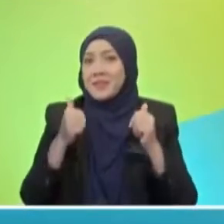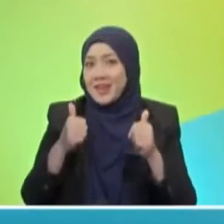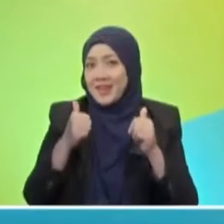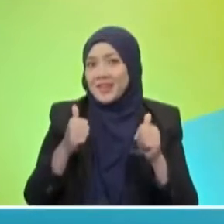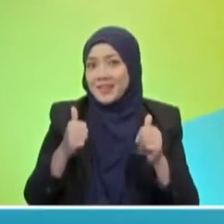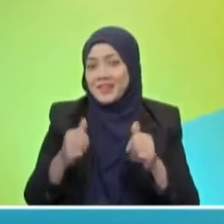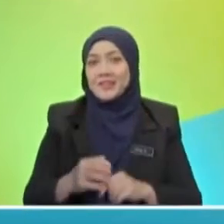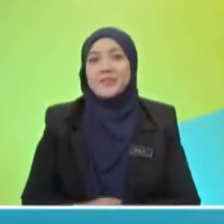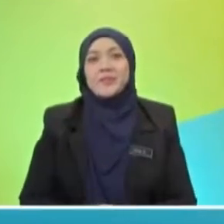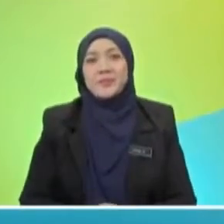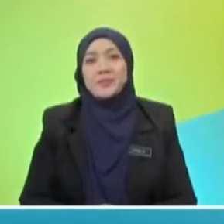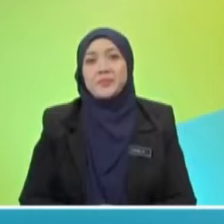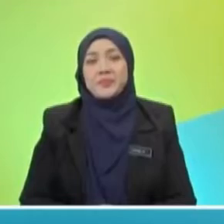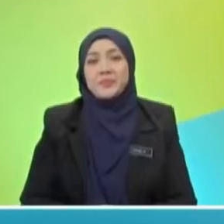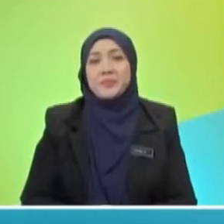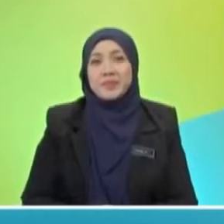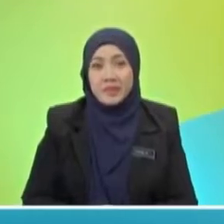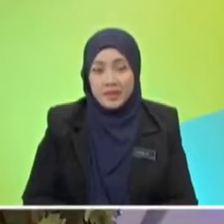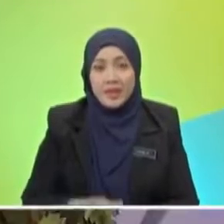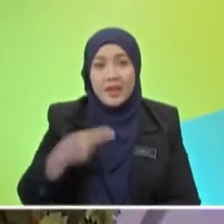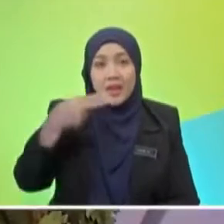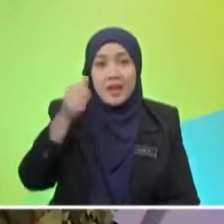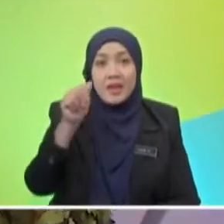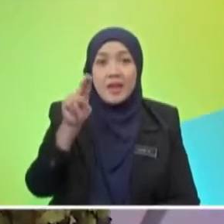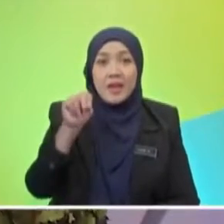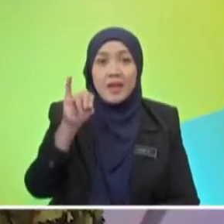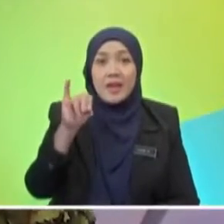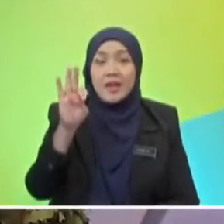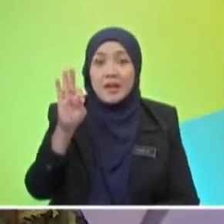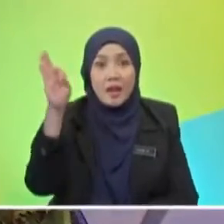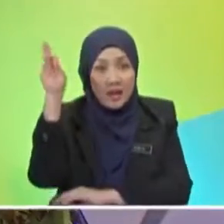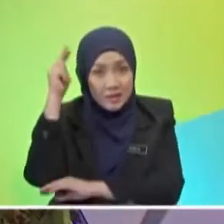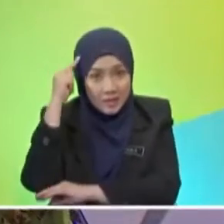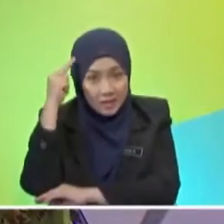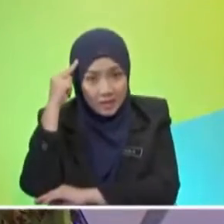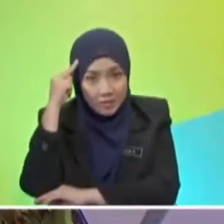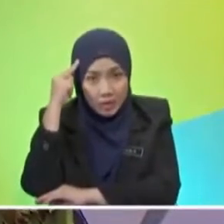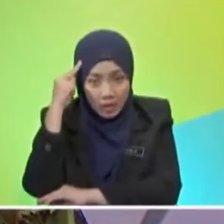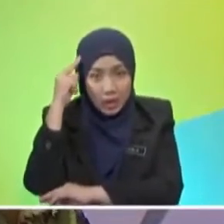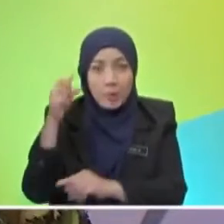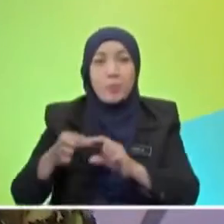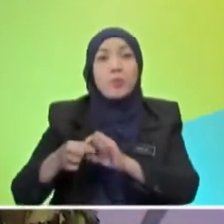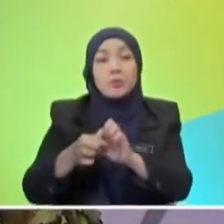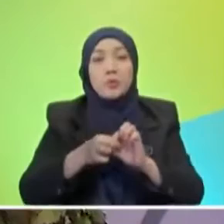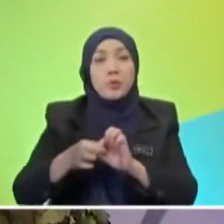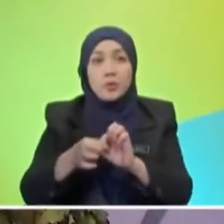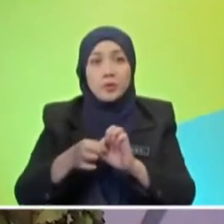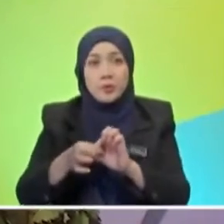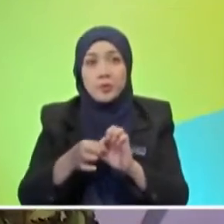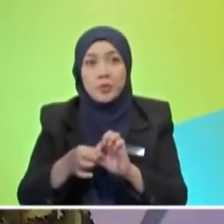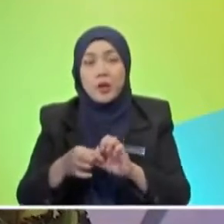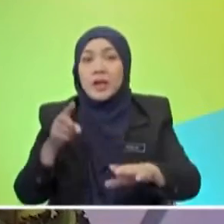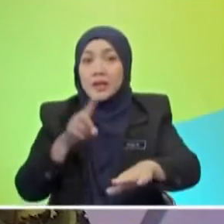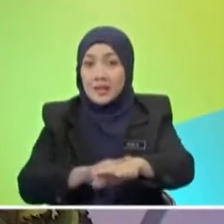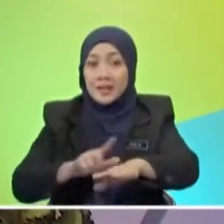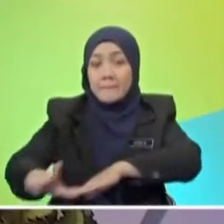bagus. Belakang. Tadi Hanif dan rakan-rakannya bergotong royong di laman itu. Mengapa? Jadi murid hanya potong kata tanya